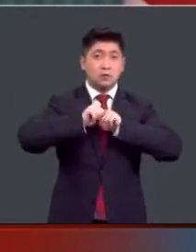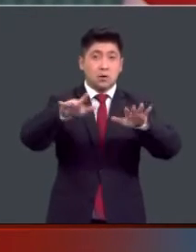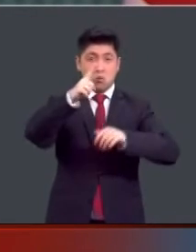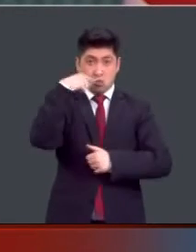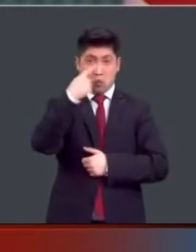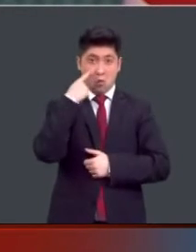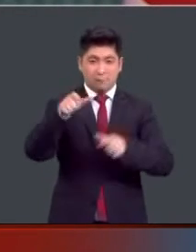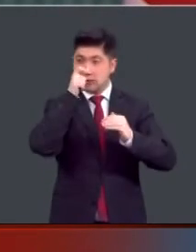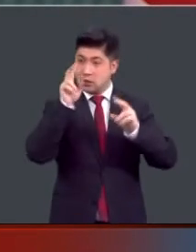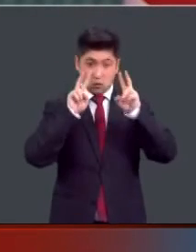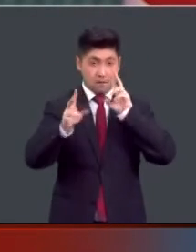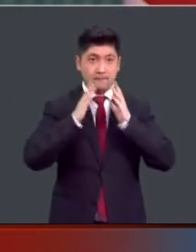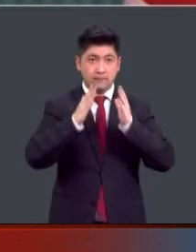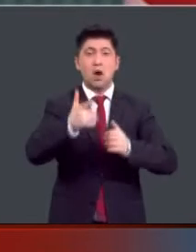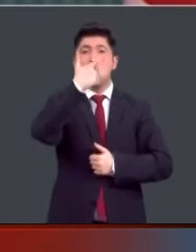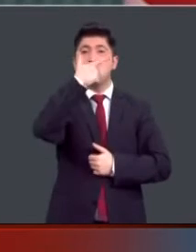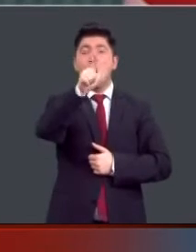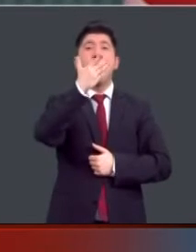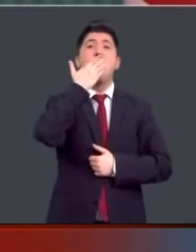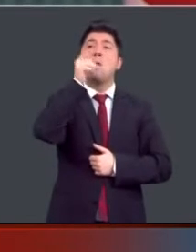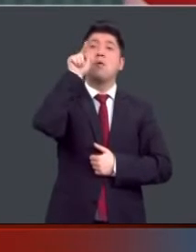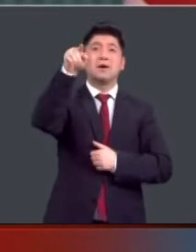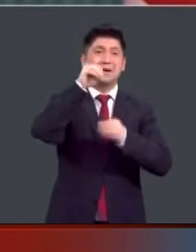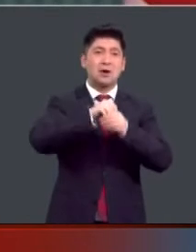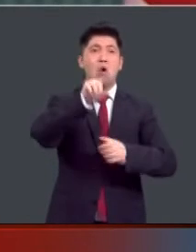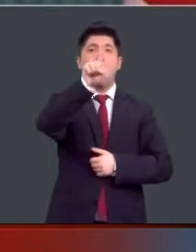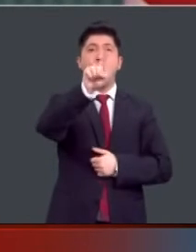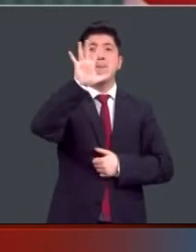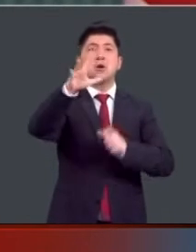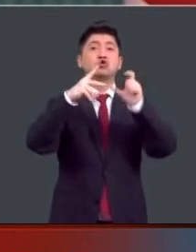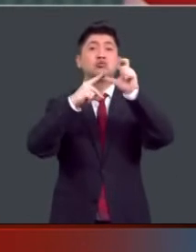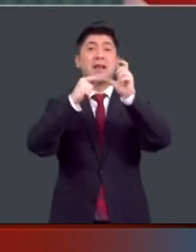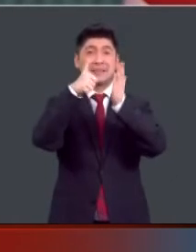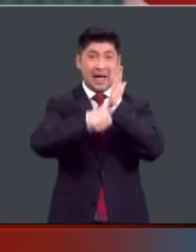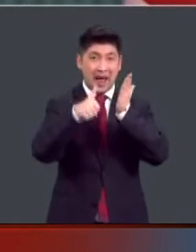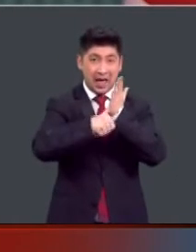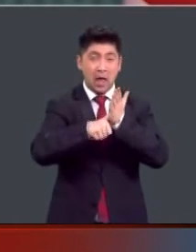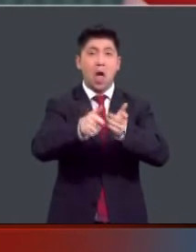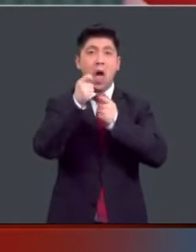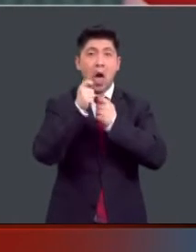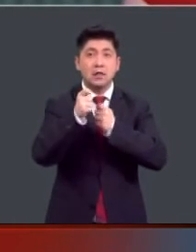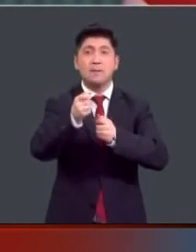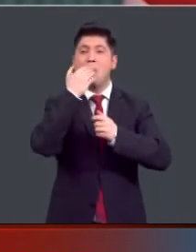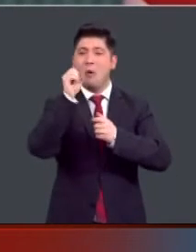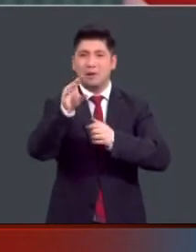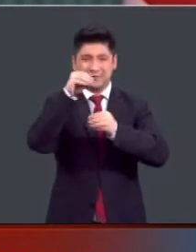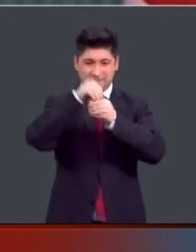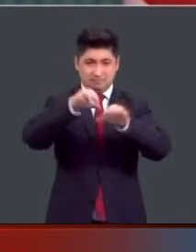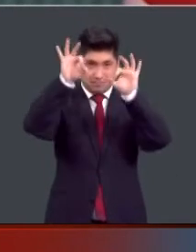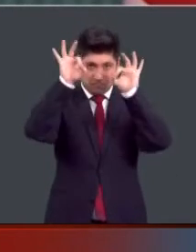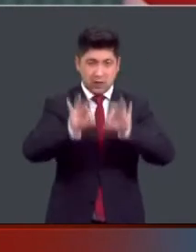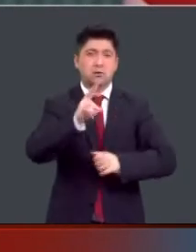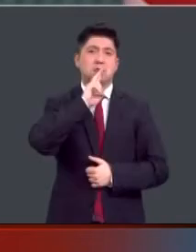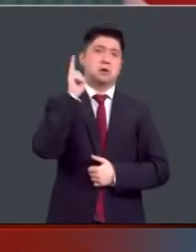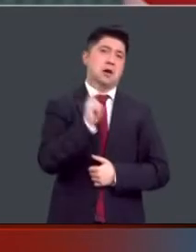bulunan Erdoğan şunları söyledi köy okullarında 15 şubatta eğitim-öğretimin başlamasını